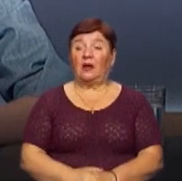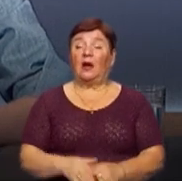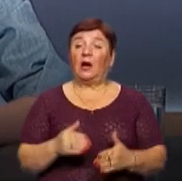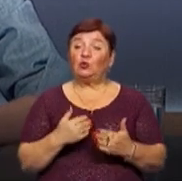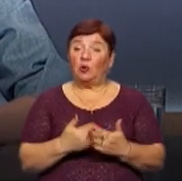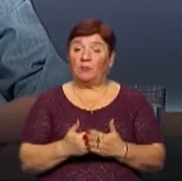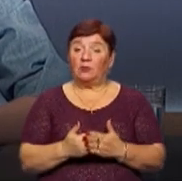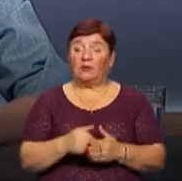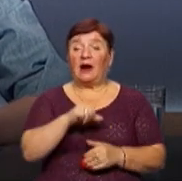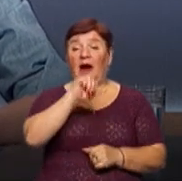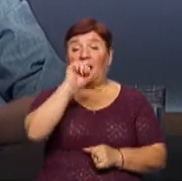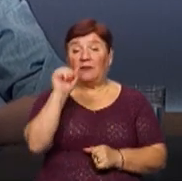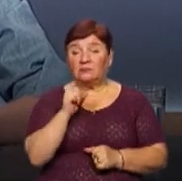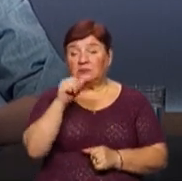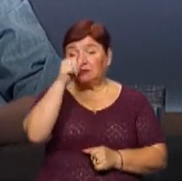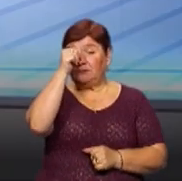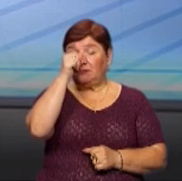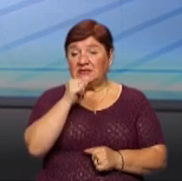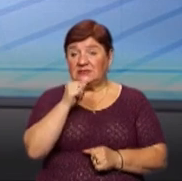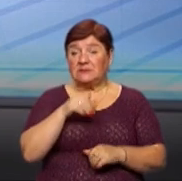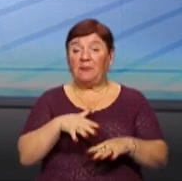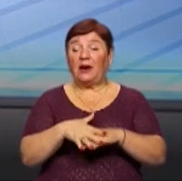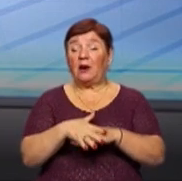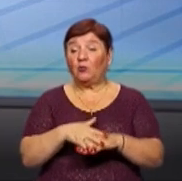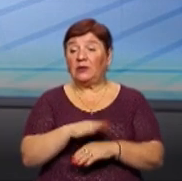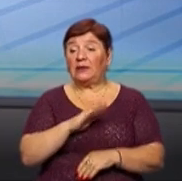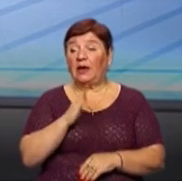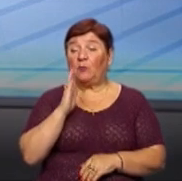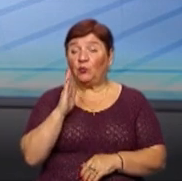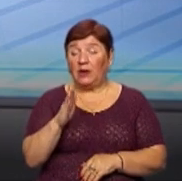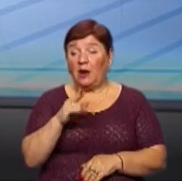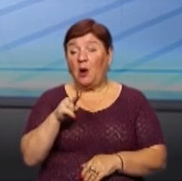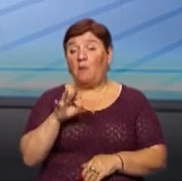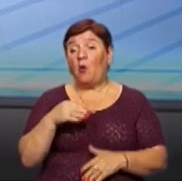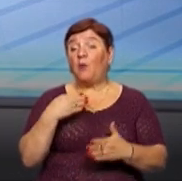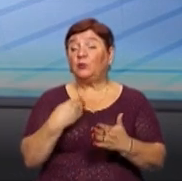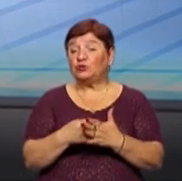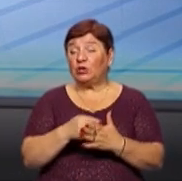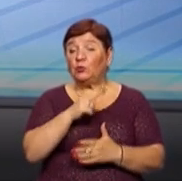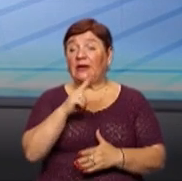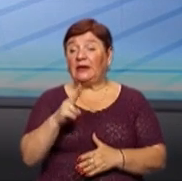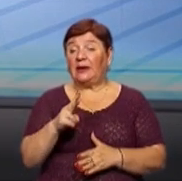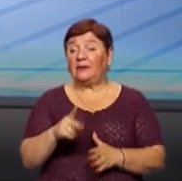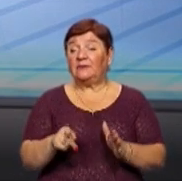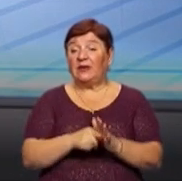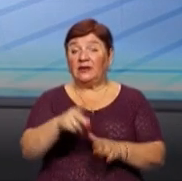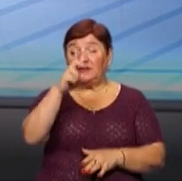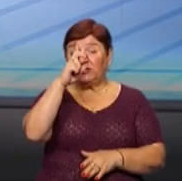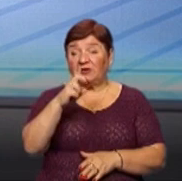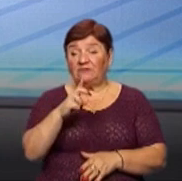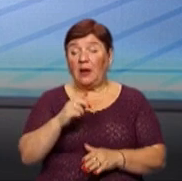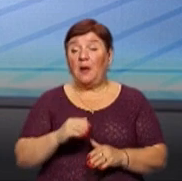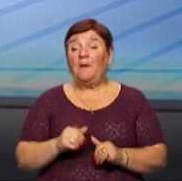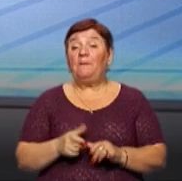Тобто в серпні місяці оце сьогодні? Ні, перерахунків не буде. Завжди по бюджету, який приймається закон про державний бюджет,